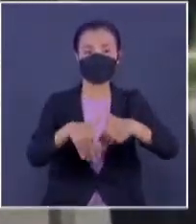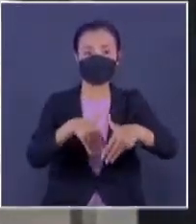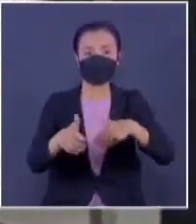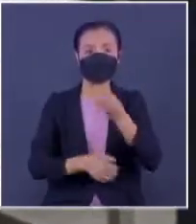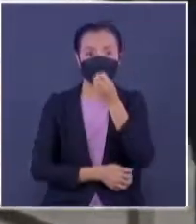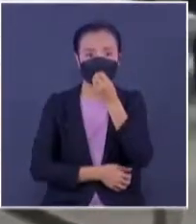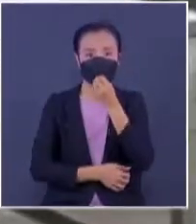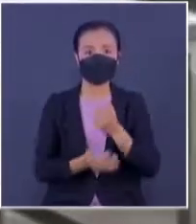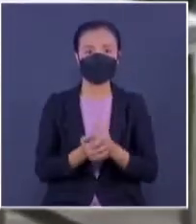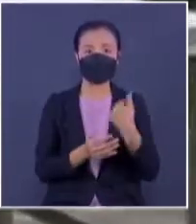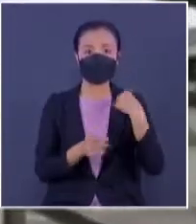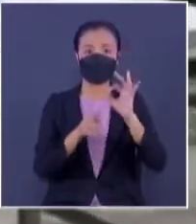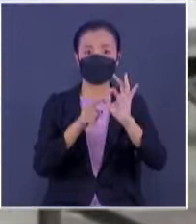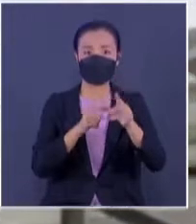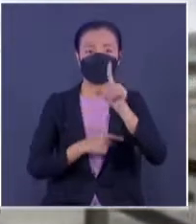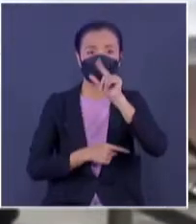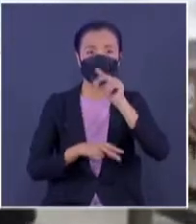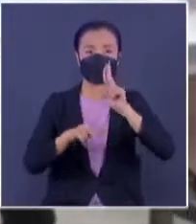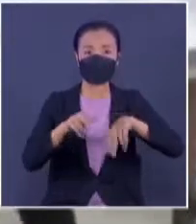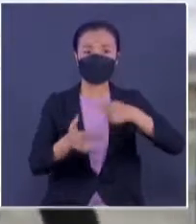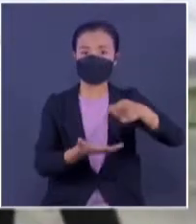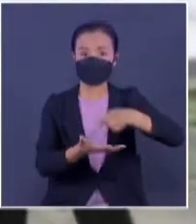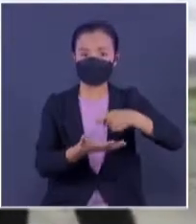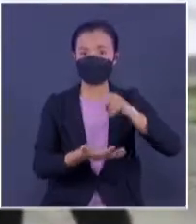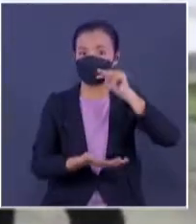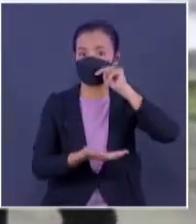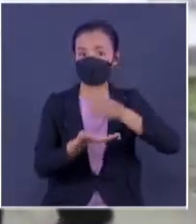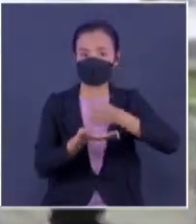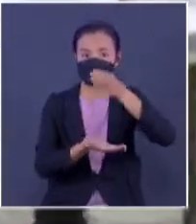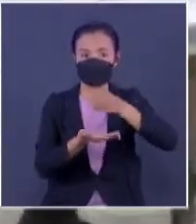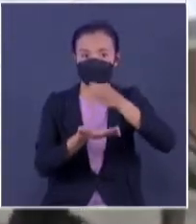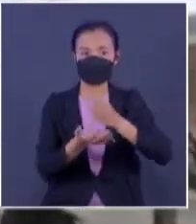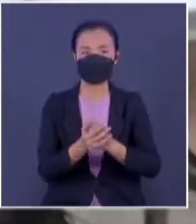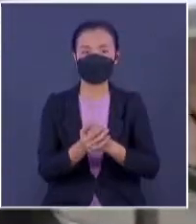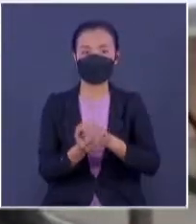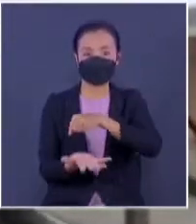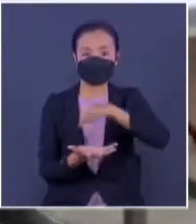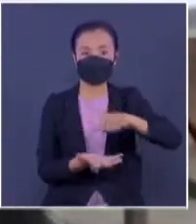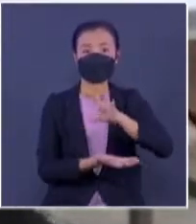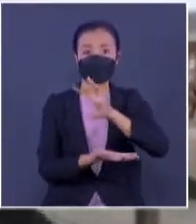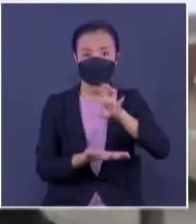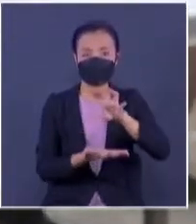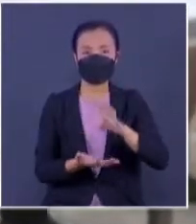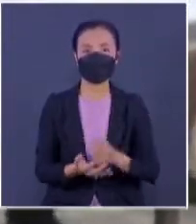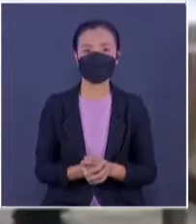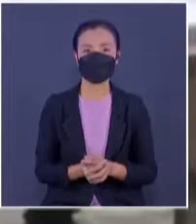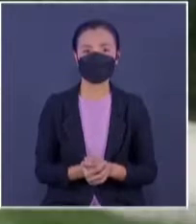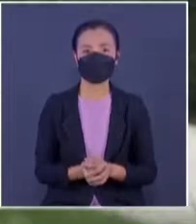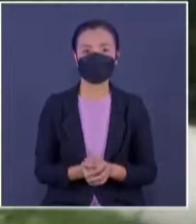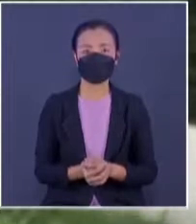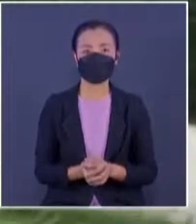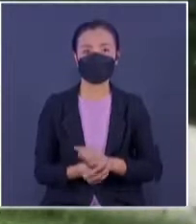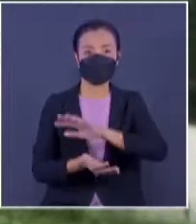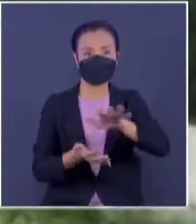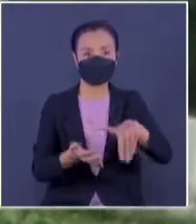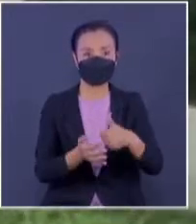คะซึ่งก็มีกระเพราไก่ไข่ทอดรวมทั้งน้ำดื่มค่ะประมาณ400ชุดเลยนะคะเพื่อว่าอย่างน้อยๆเนี่ยทุก